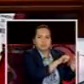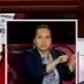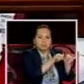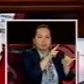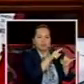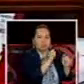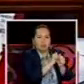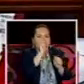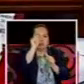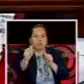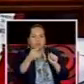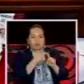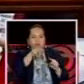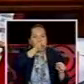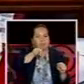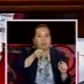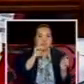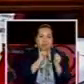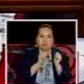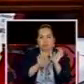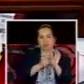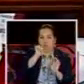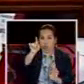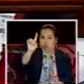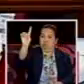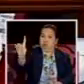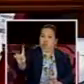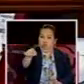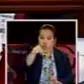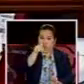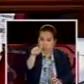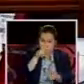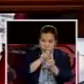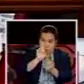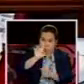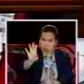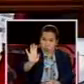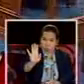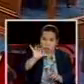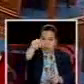Siguro, kung kayo nakatayo dyan, nahandun ho sa